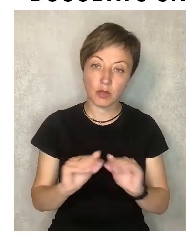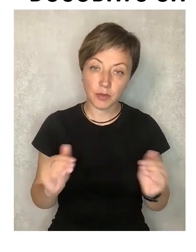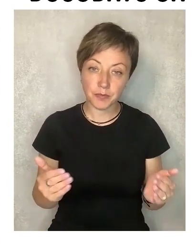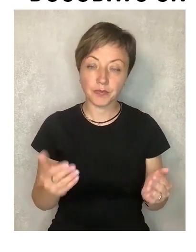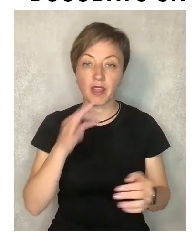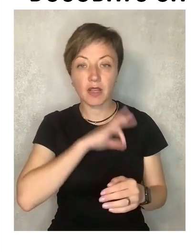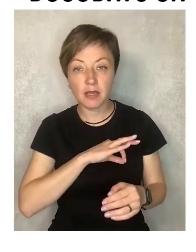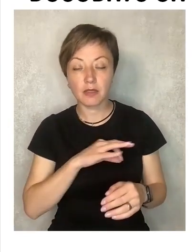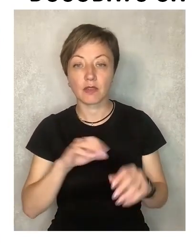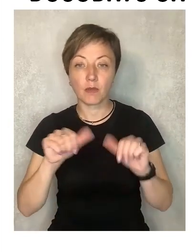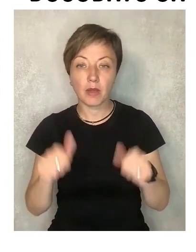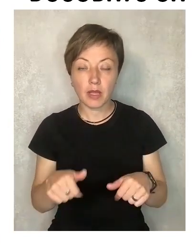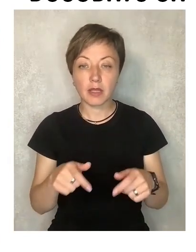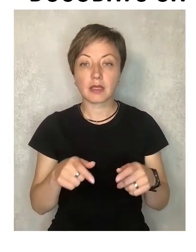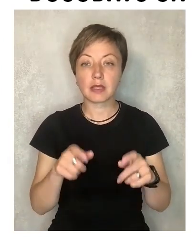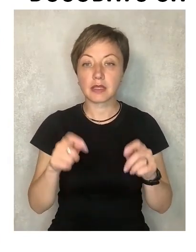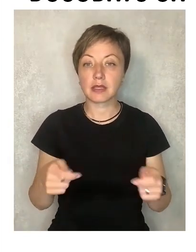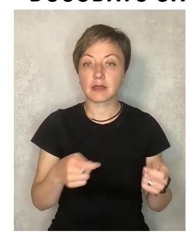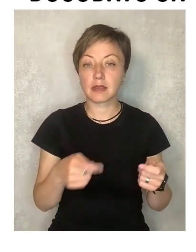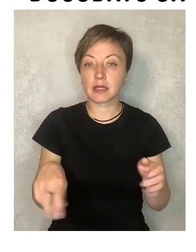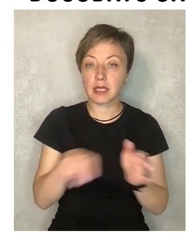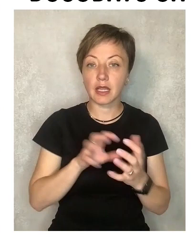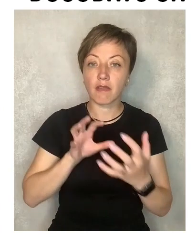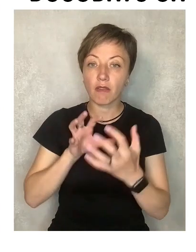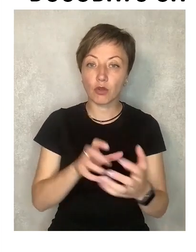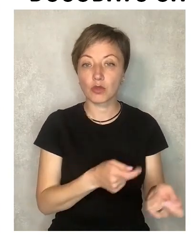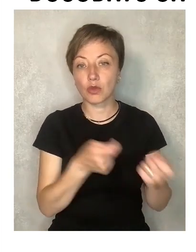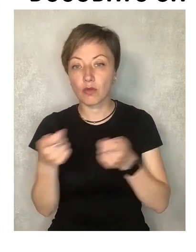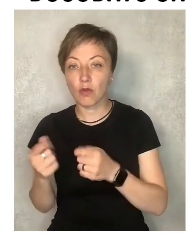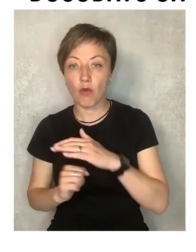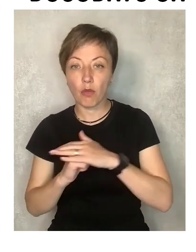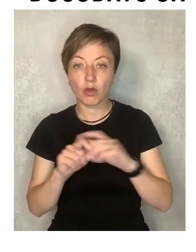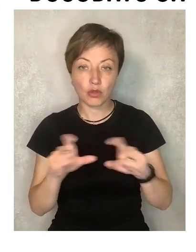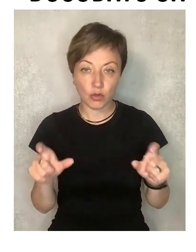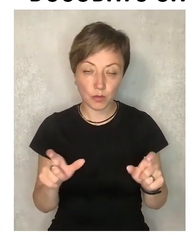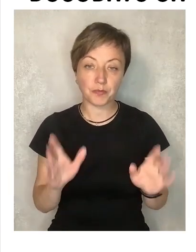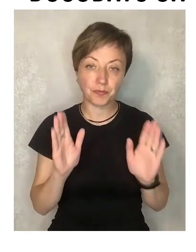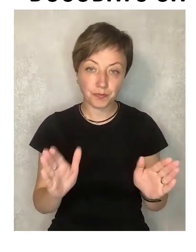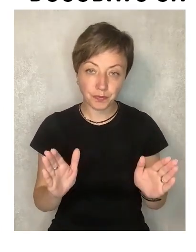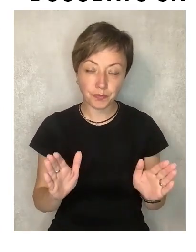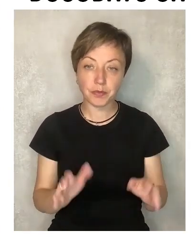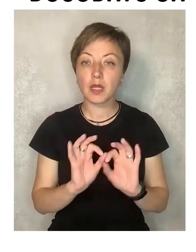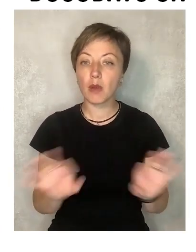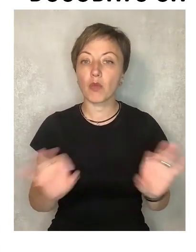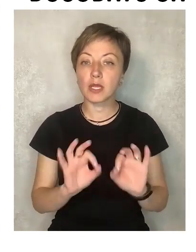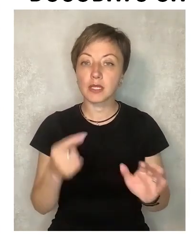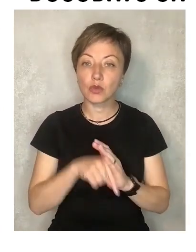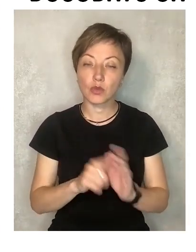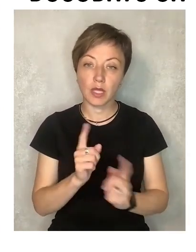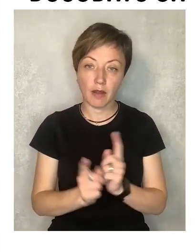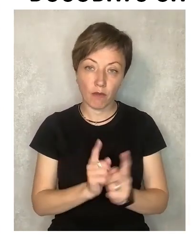Ефективніша модель – садити цих учнів в шкільний автобус і вести в опорну школу. Да? Тобто, ну, пояснити суть цієї реформи, та,